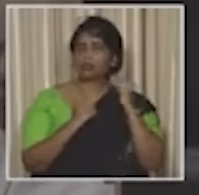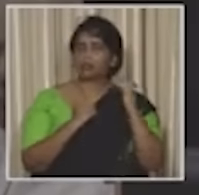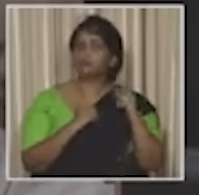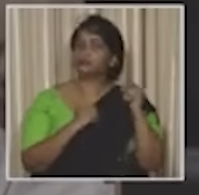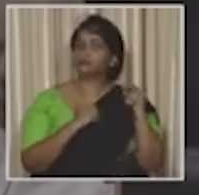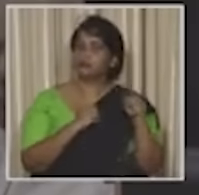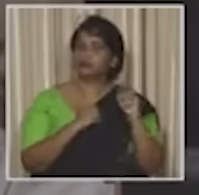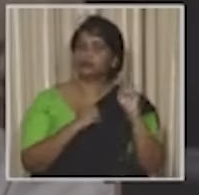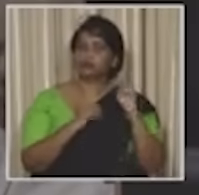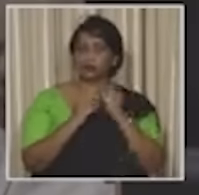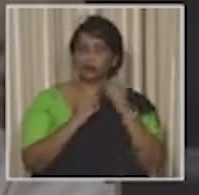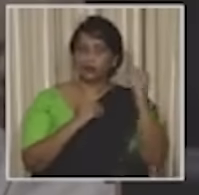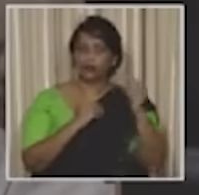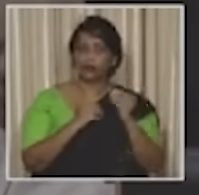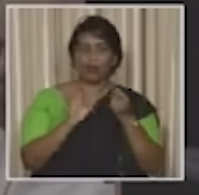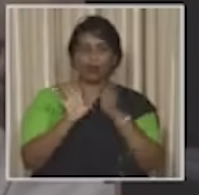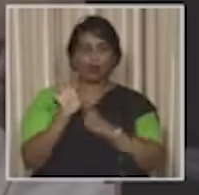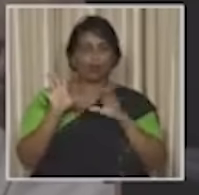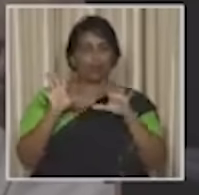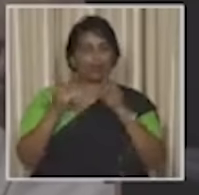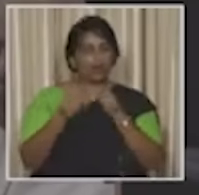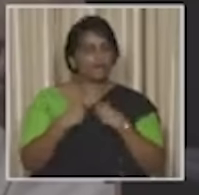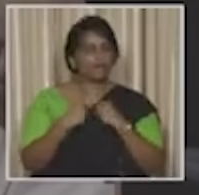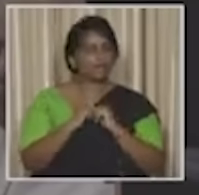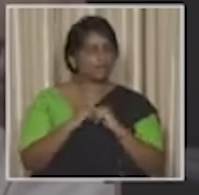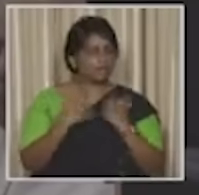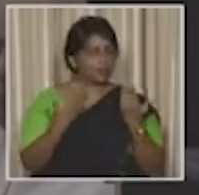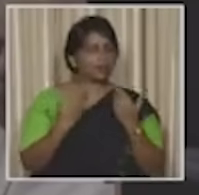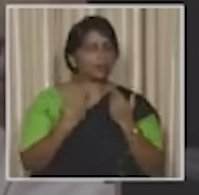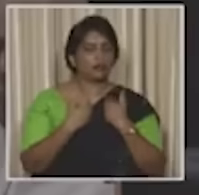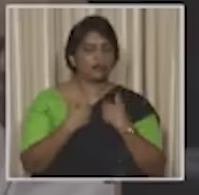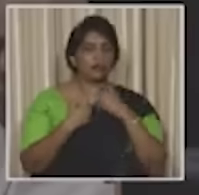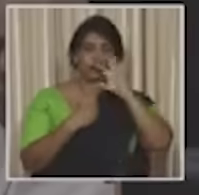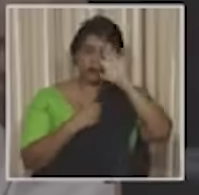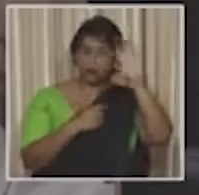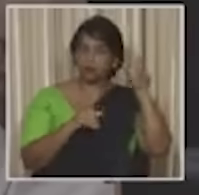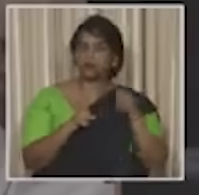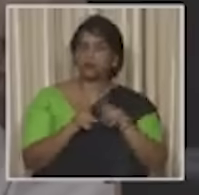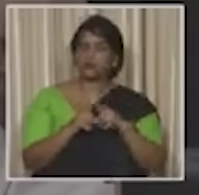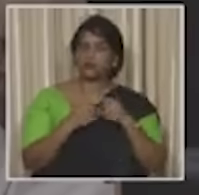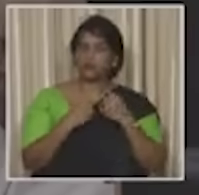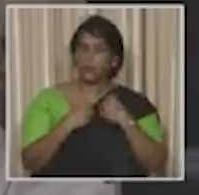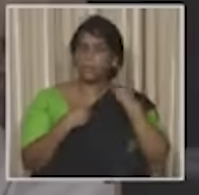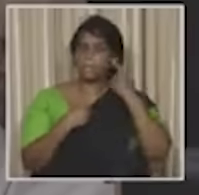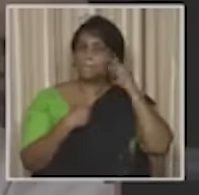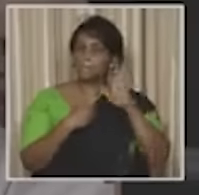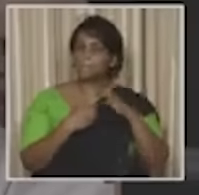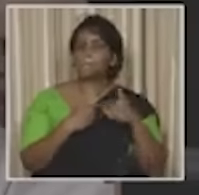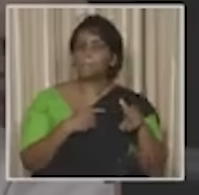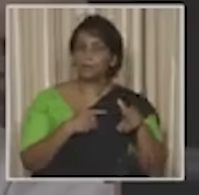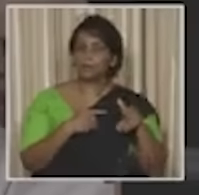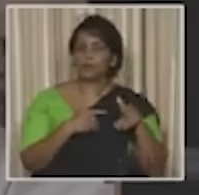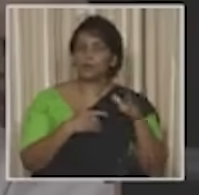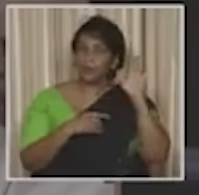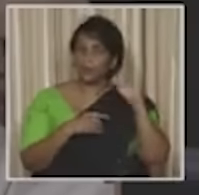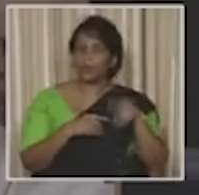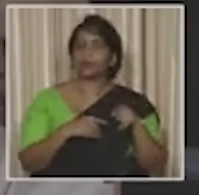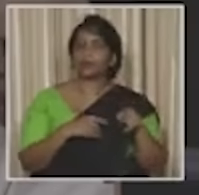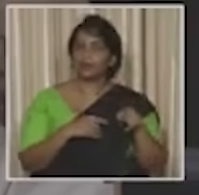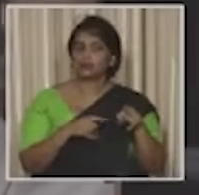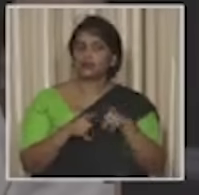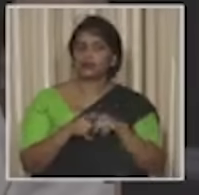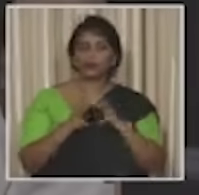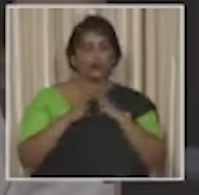ඒ ආයත 30ක් දීලා අපි අන්තිම අවුරුද්ද 6 අරගෙන වැඩක් නැහැ එන අනික් රටවල වගේ ඒත් මම බලාපොරොත්තු වෙනා මේ ගැන එයි කියලා මොකද